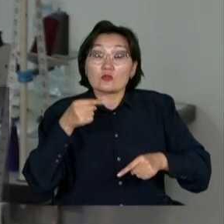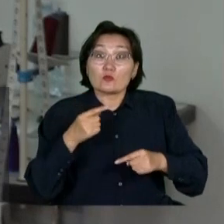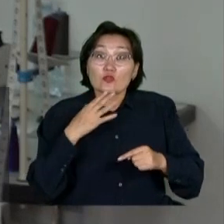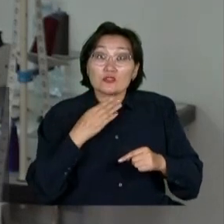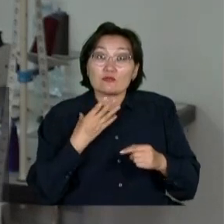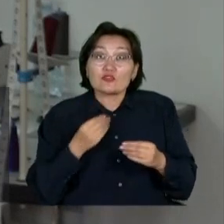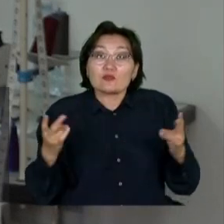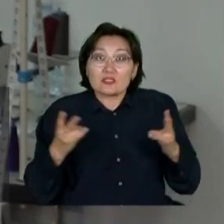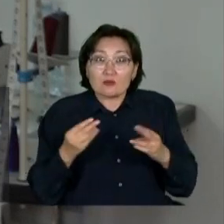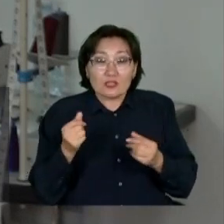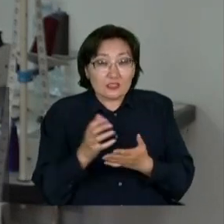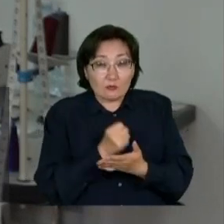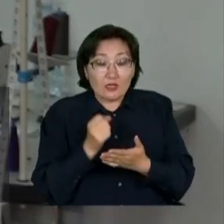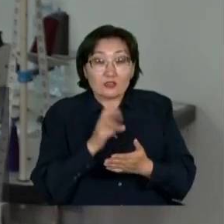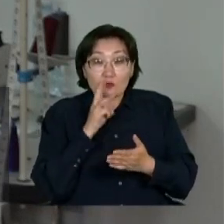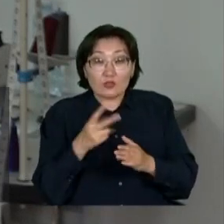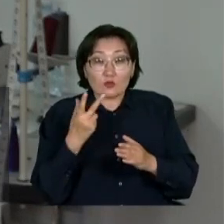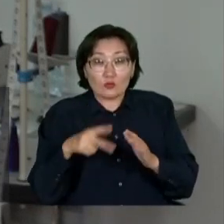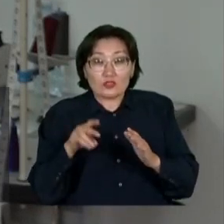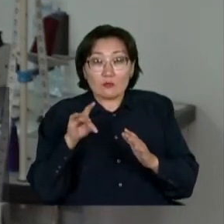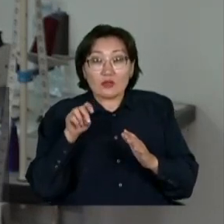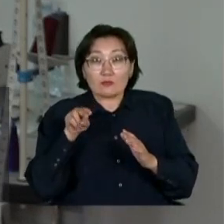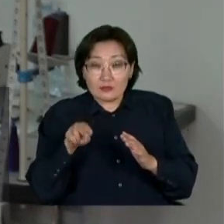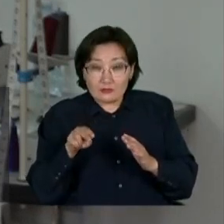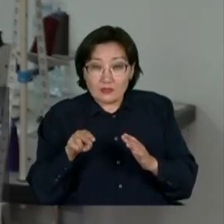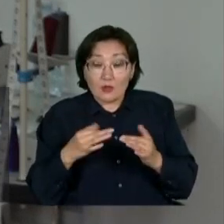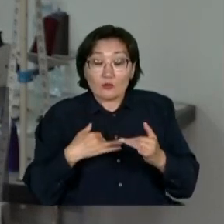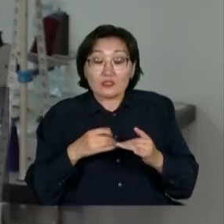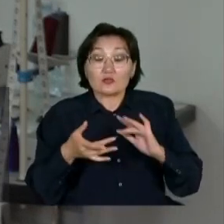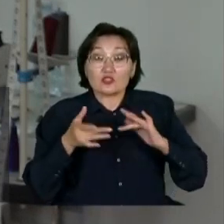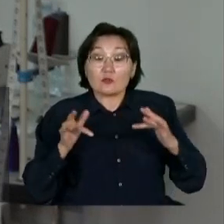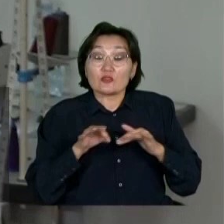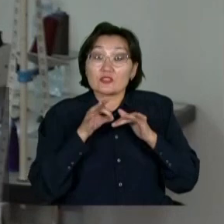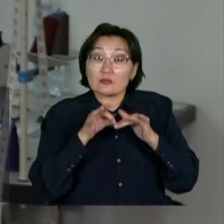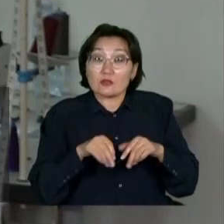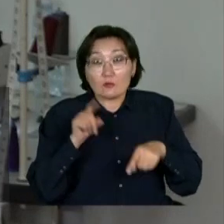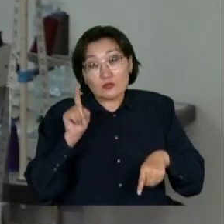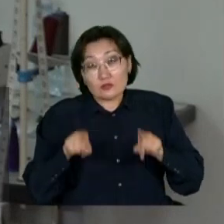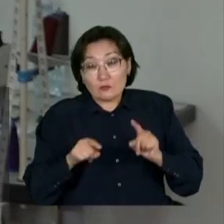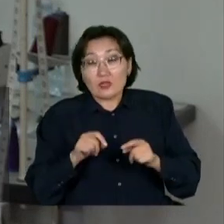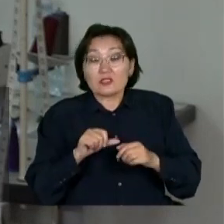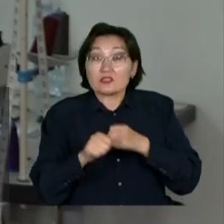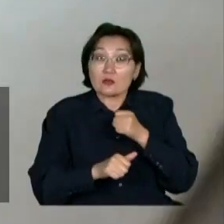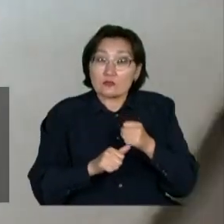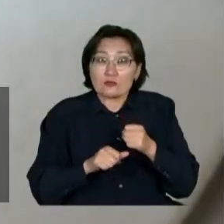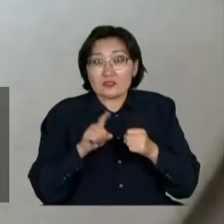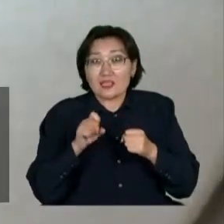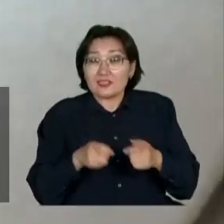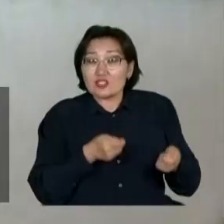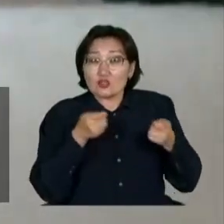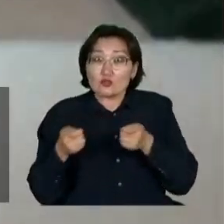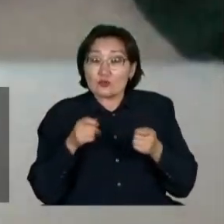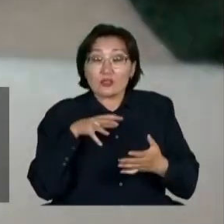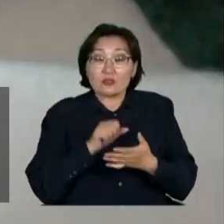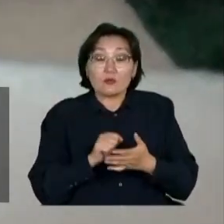ақша тауып жүрмін. Қазірше жалақым 30 айлық есептік көрсеткіш. Мен Инстаграм жүргізіп, кейбір заттарды жеткізумен айналысам. Баланы